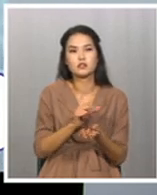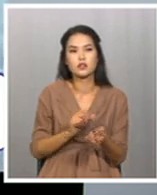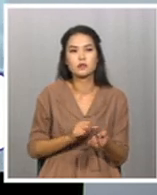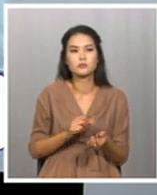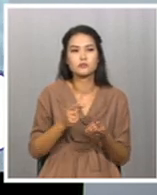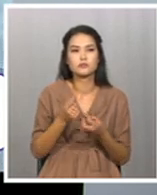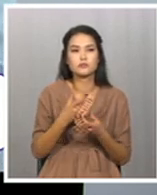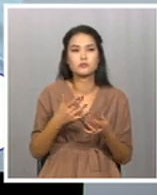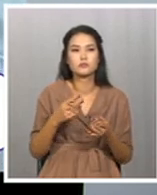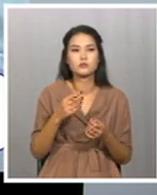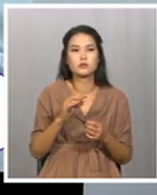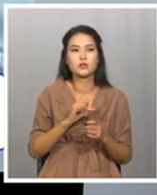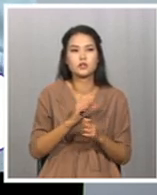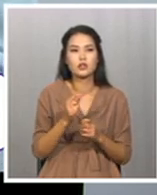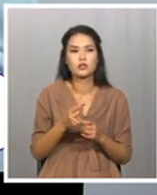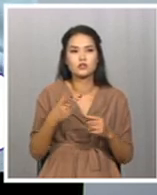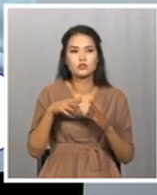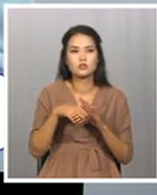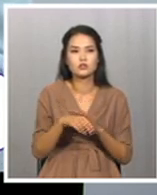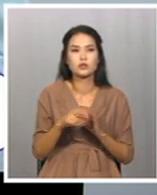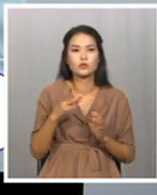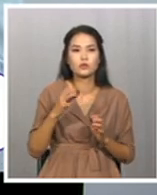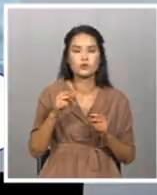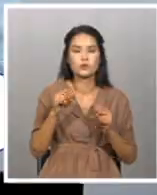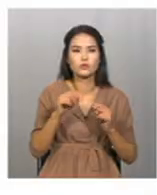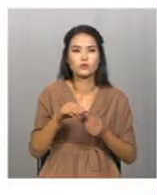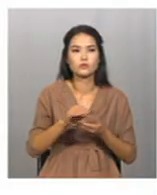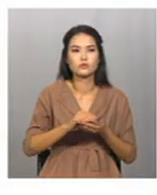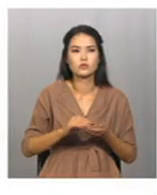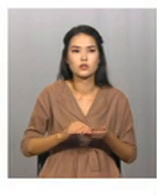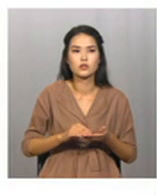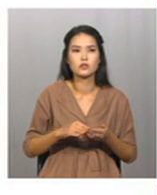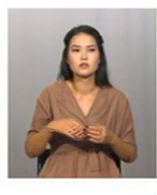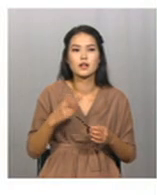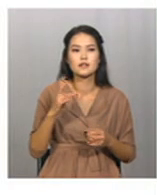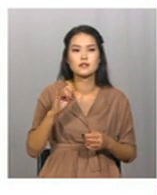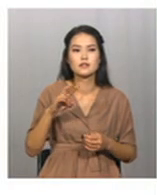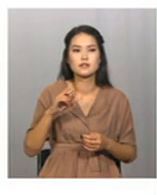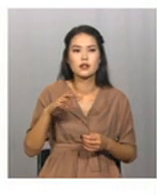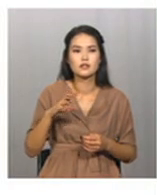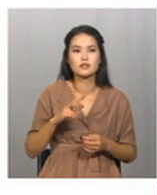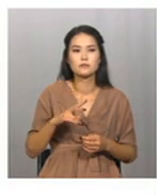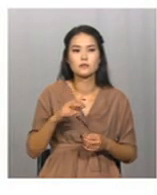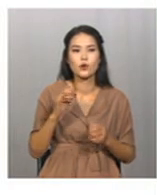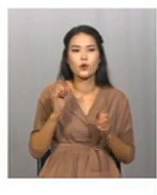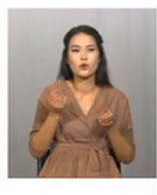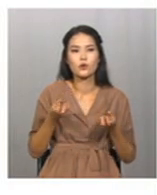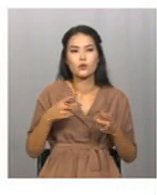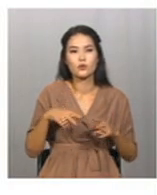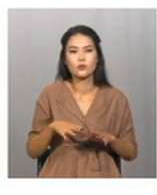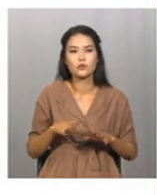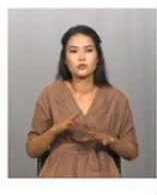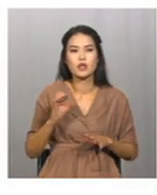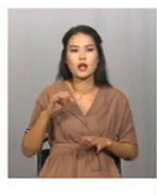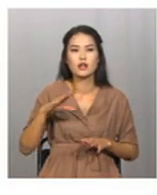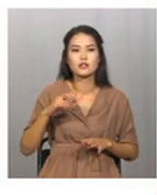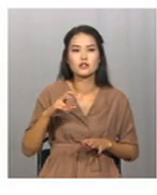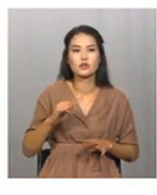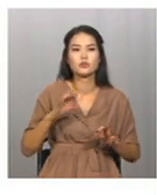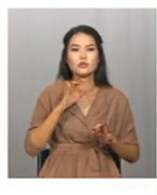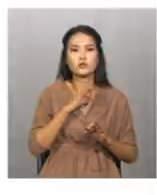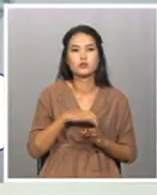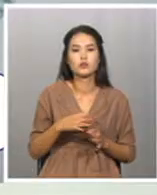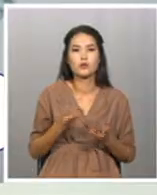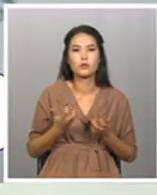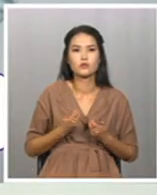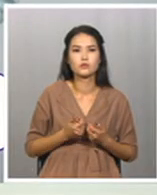кеңейткіш зат ретінде, ішектің түйілуін жазатын зат ретінде, және цианитпен уланған кезде антидот ретінде кеңінен